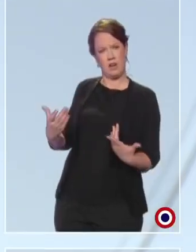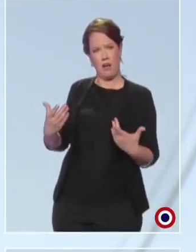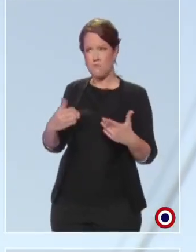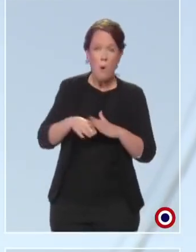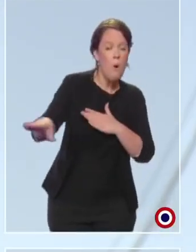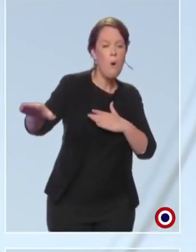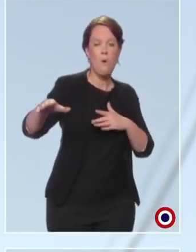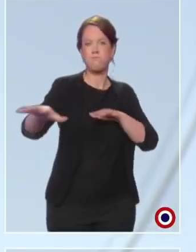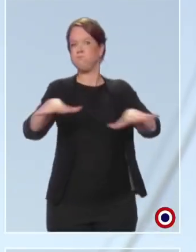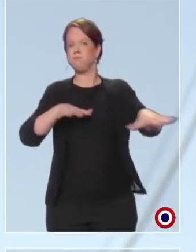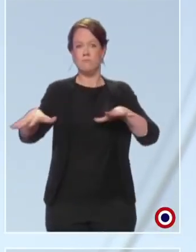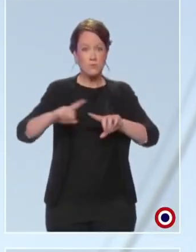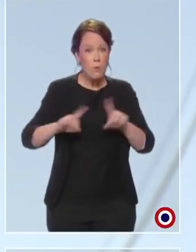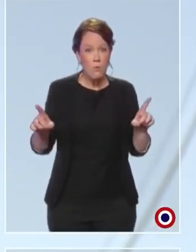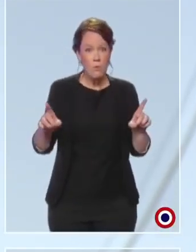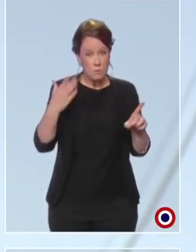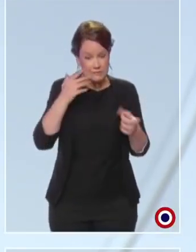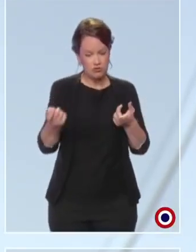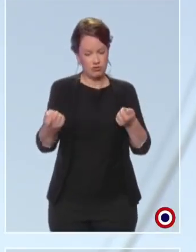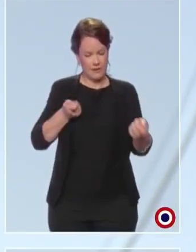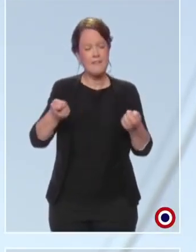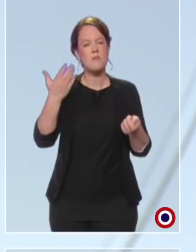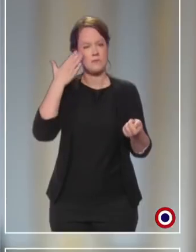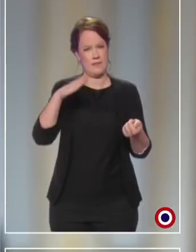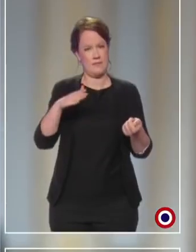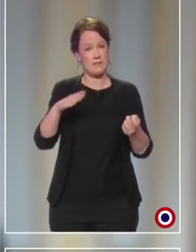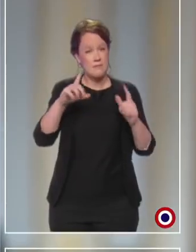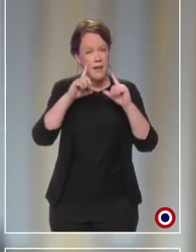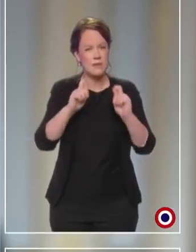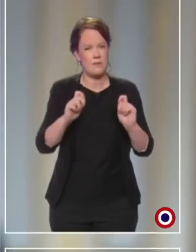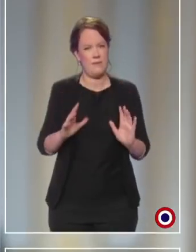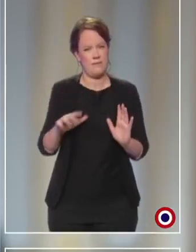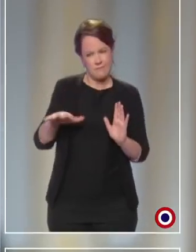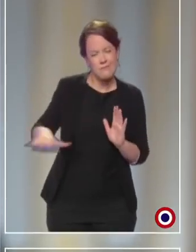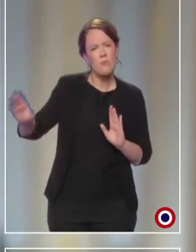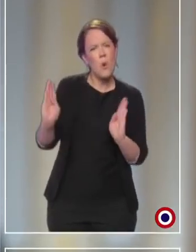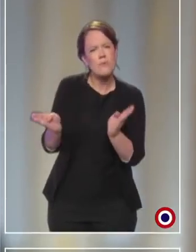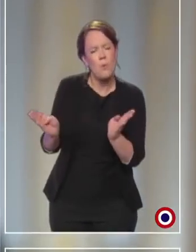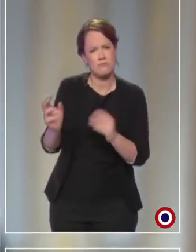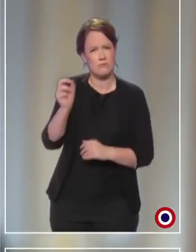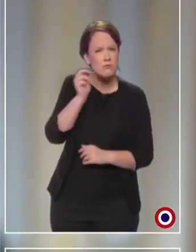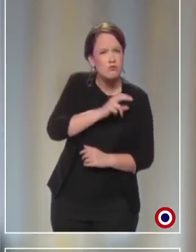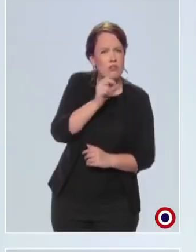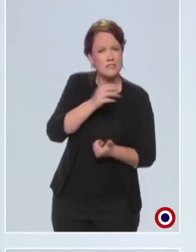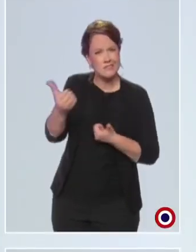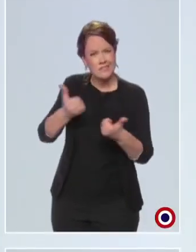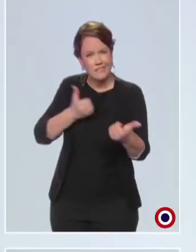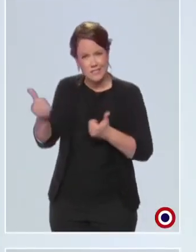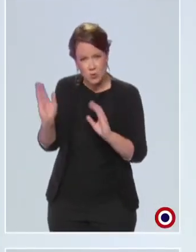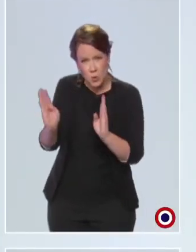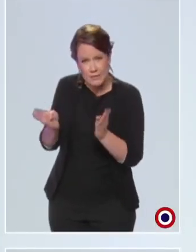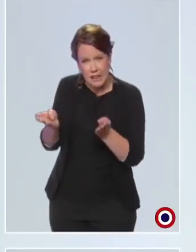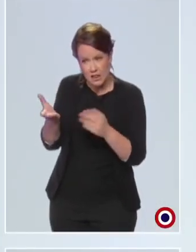contrôle mais nos urgences nos services hospitaliers sont dans une situation qui est plus